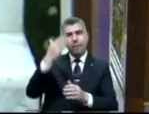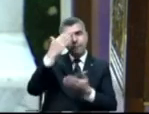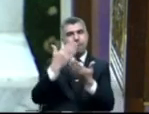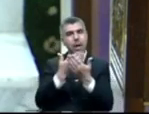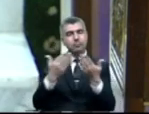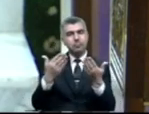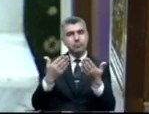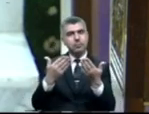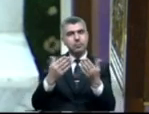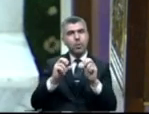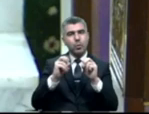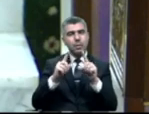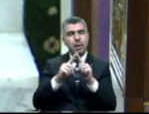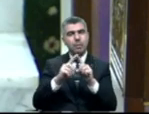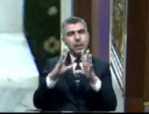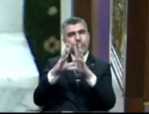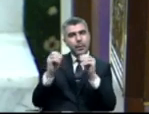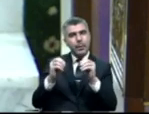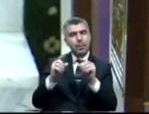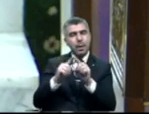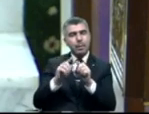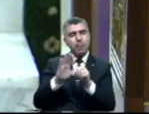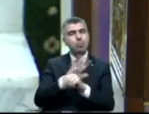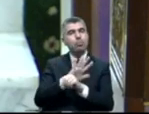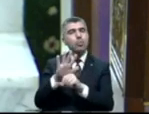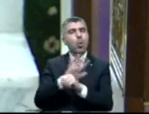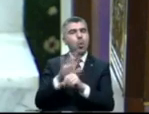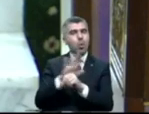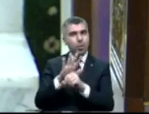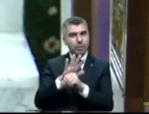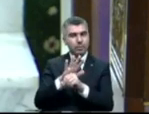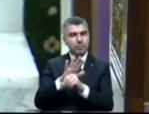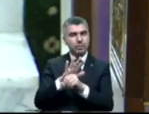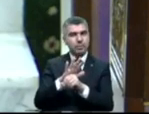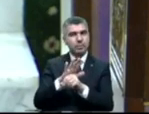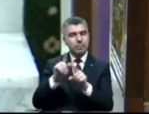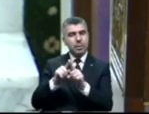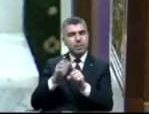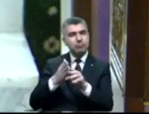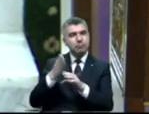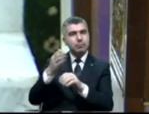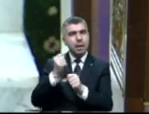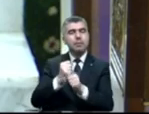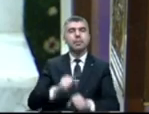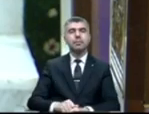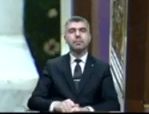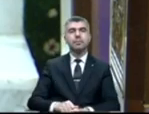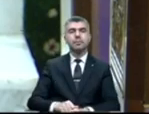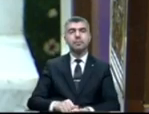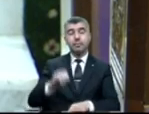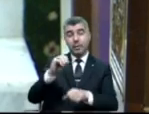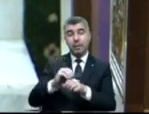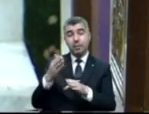كذلك كثيرا غياب السيد الوزير لمهام، أن الغياب تاعه لمهام ما نوطى به، ولأن